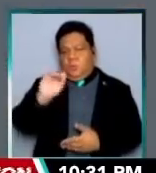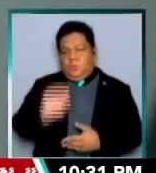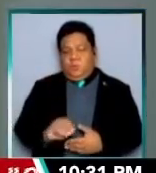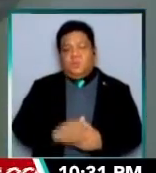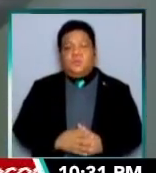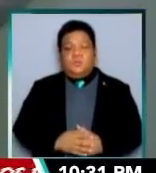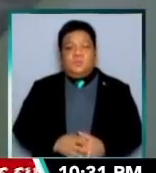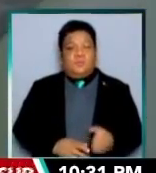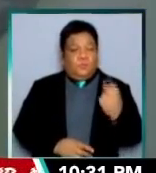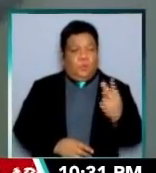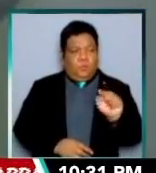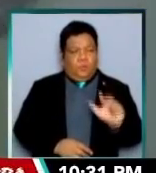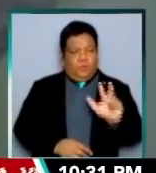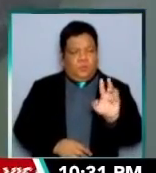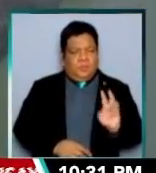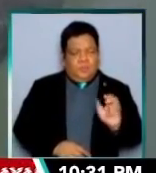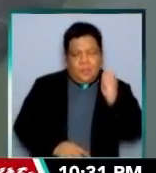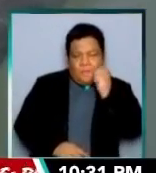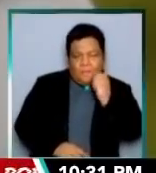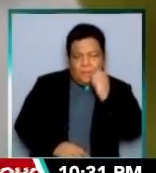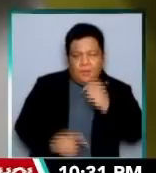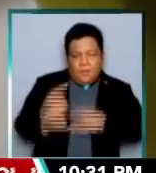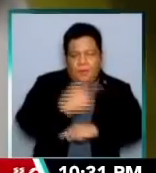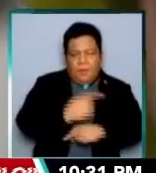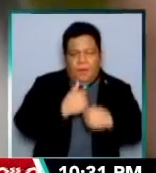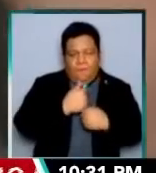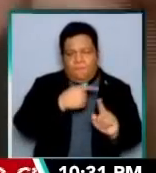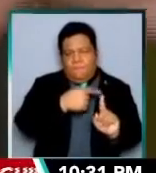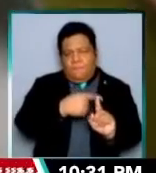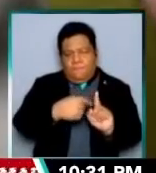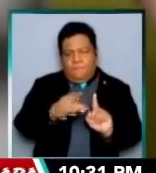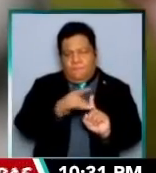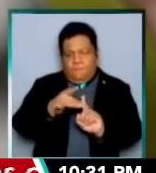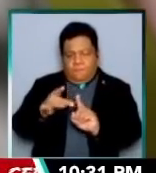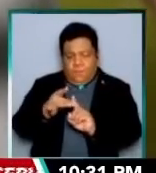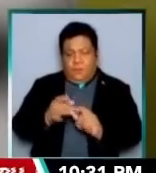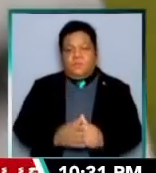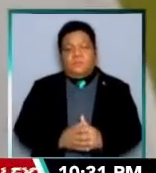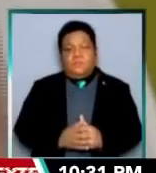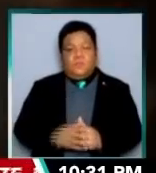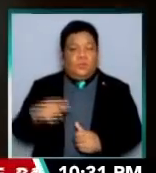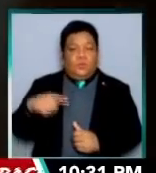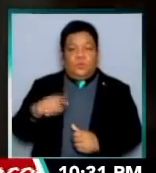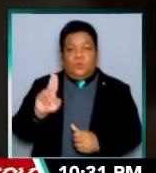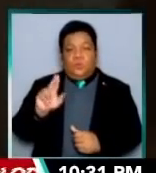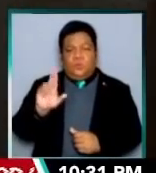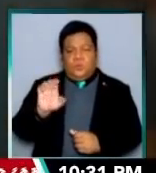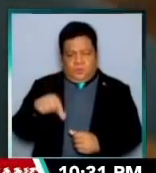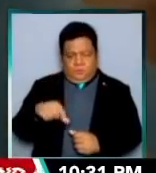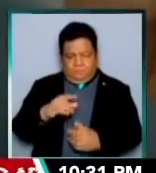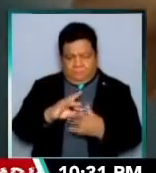attack rate o yung bilang ng mga nagpopositibo sa kada 100,000. Panawagan ni Duque sa mga LGU, bilisan